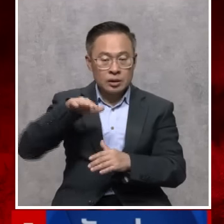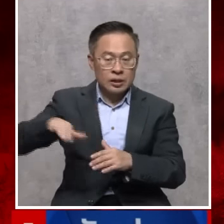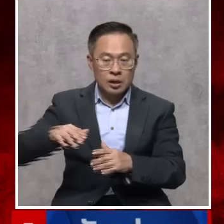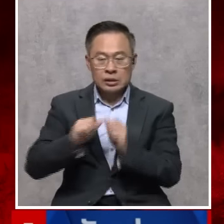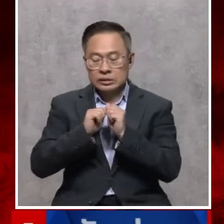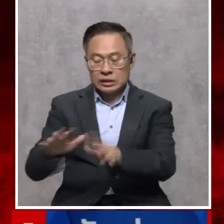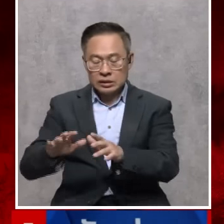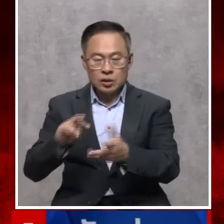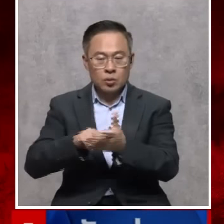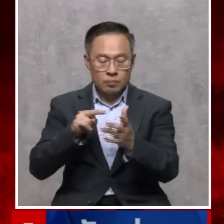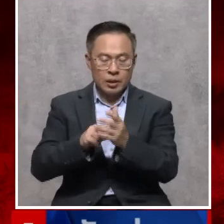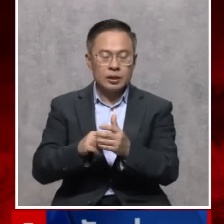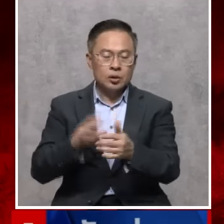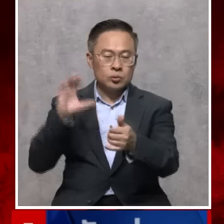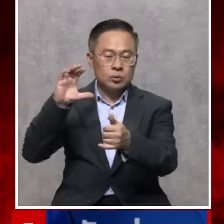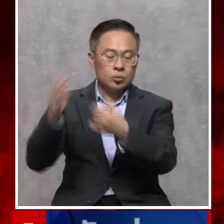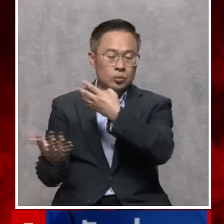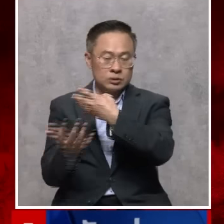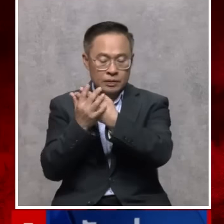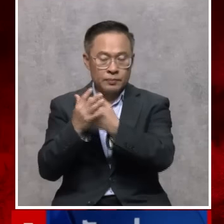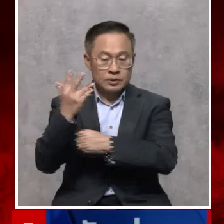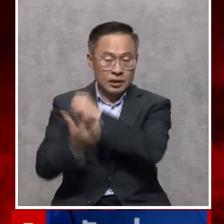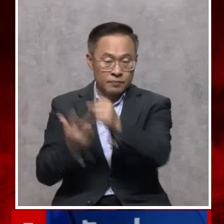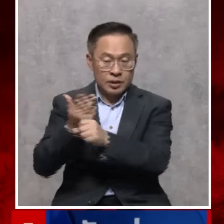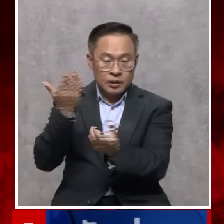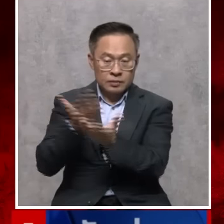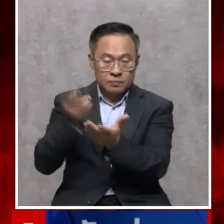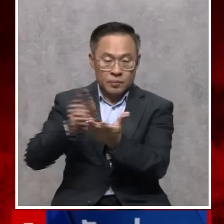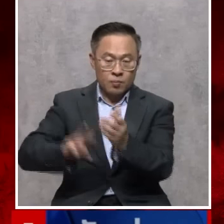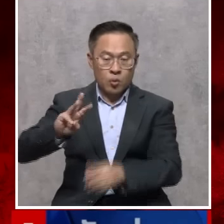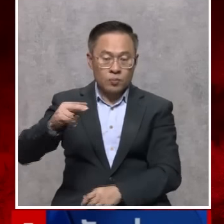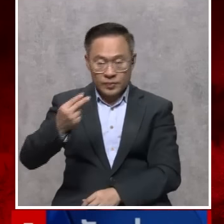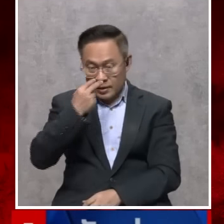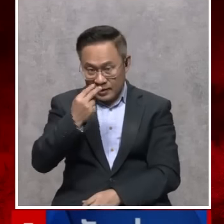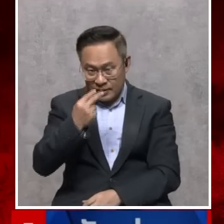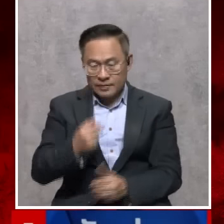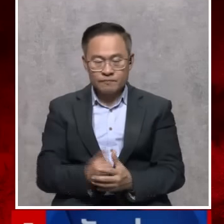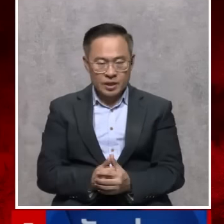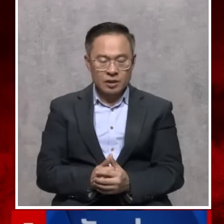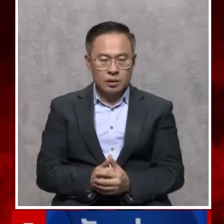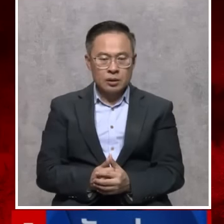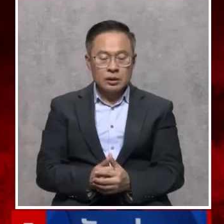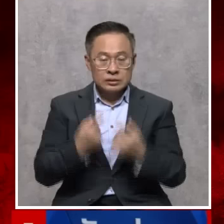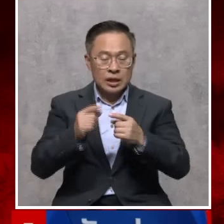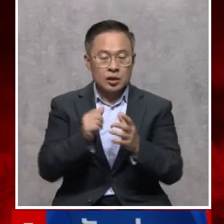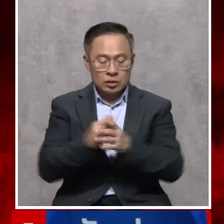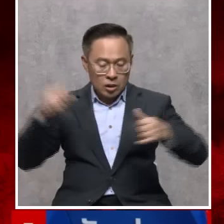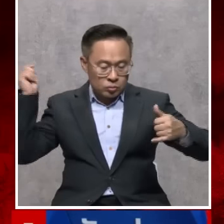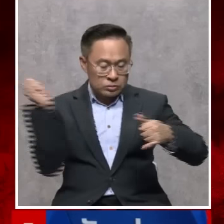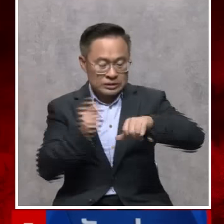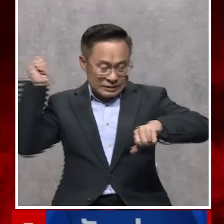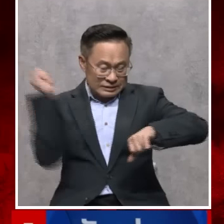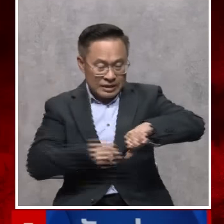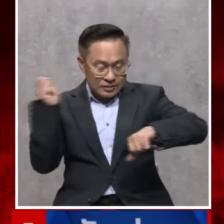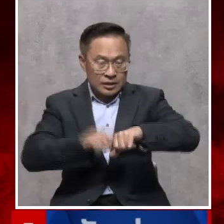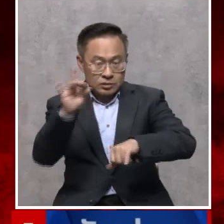ไม่เกิน3ปีปรับไม่เกิน 60,000 บาทหรือทั้งจำทั้งปรับผู้ชมเห็นไหมคะว่าโทษที่ทำร้ายสัตว์เนี่ยมันแร